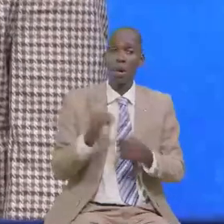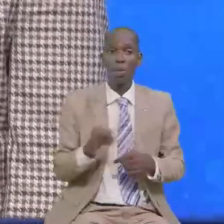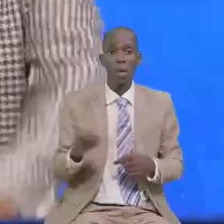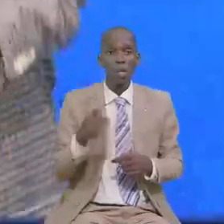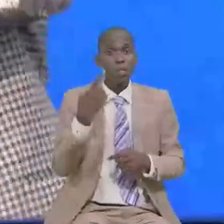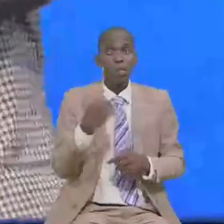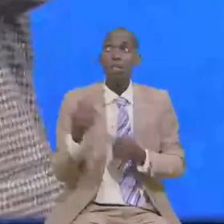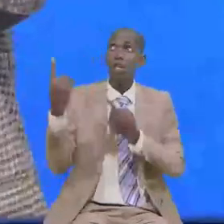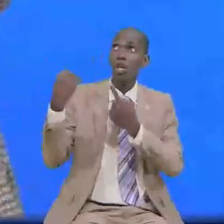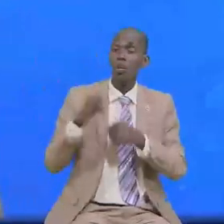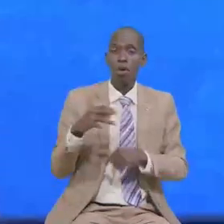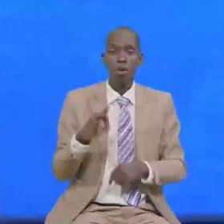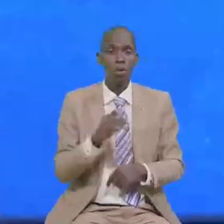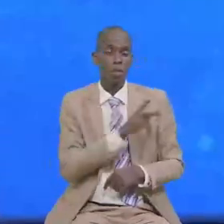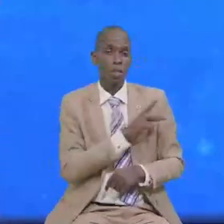L'avènement du roi.